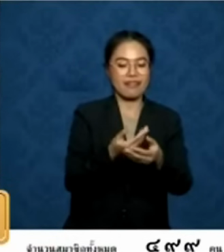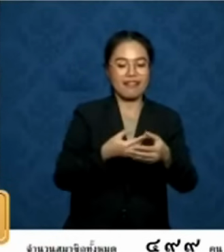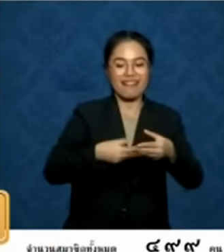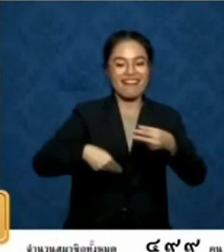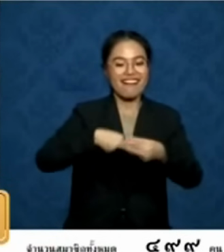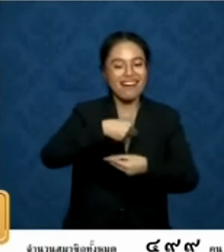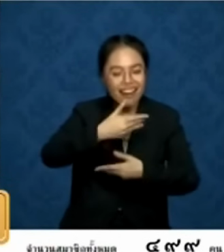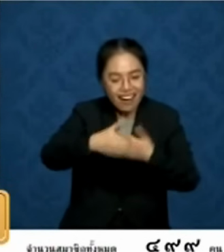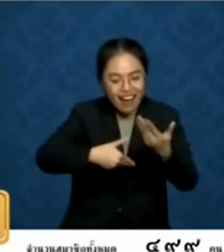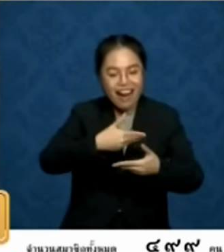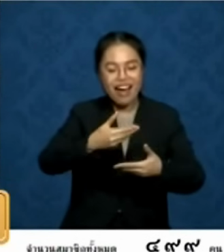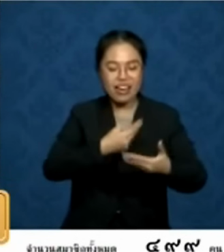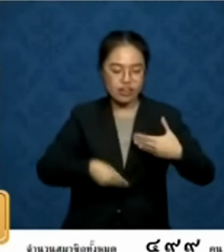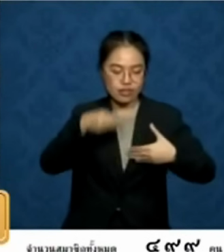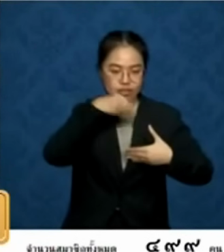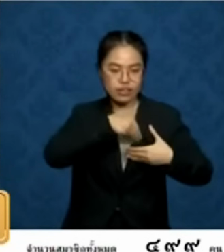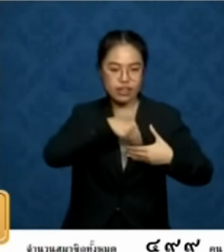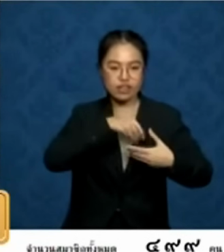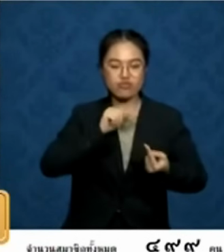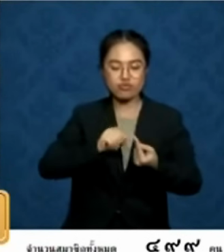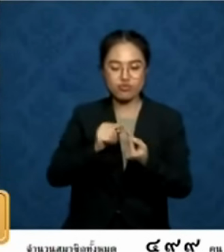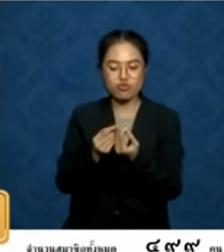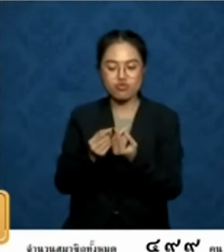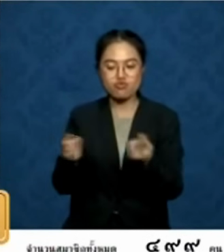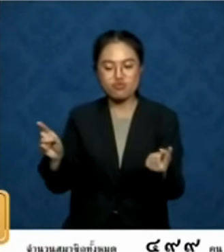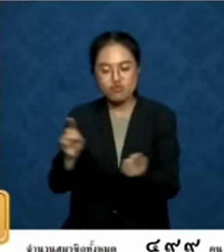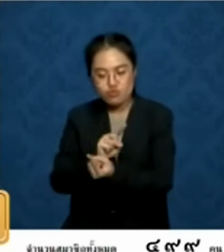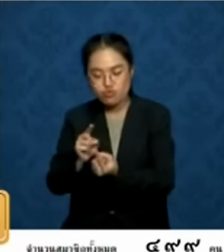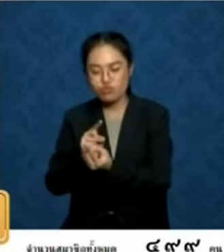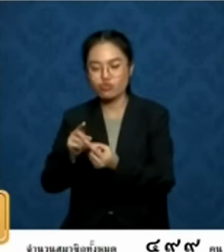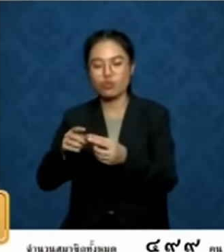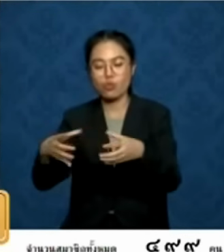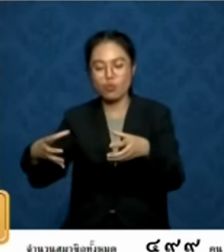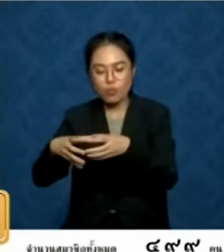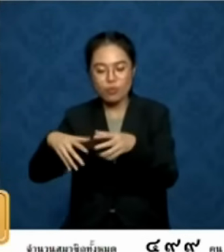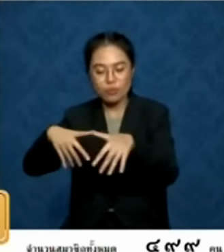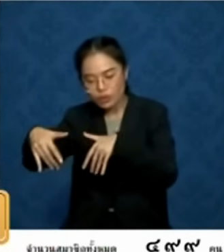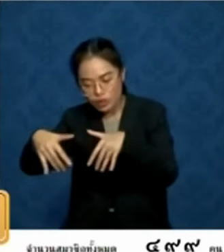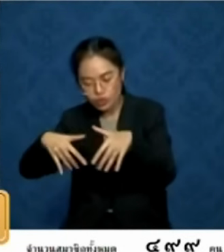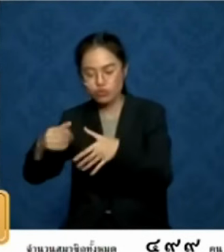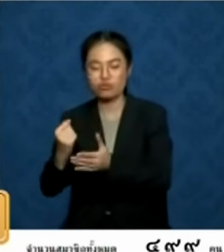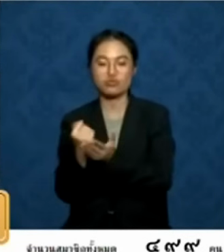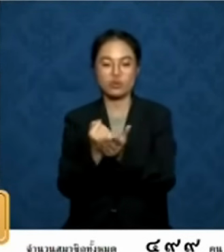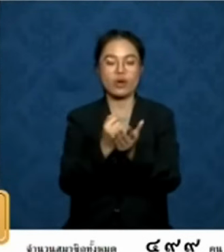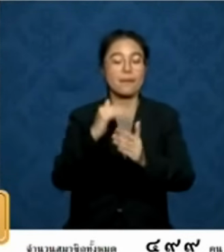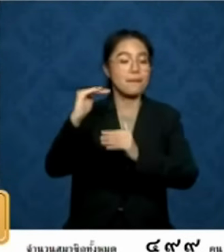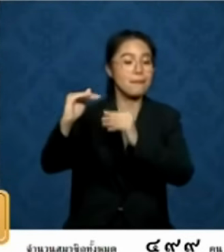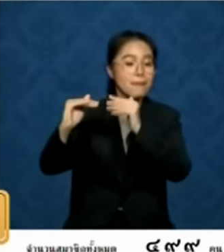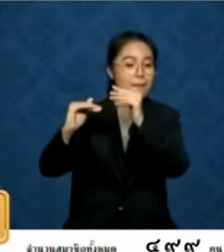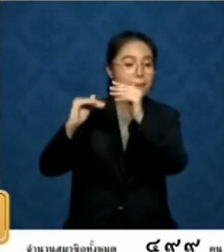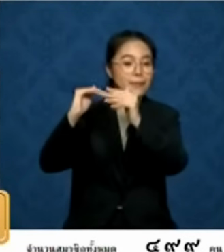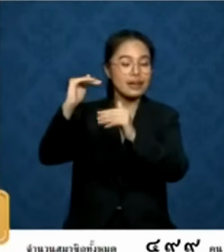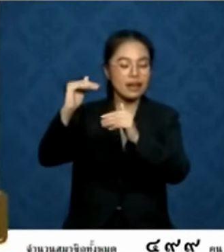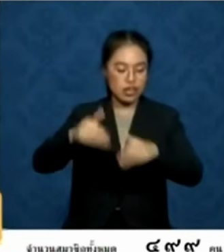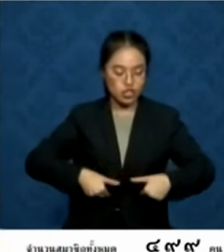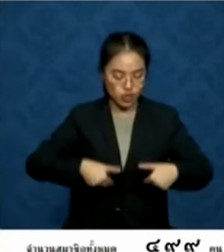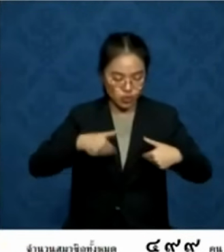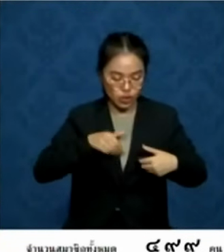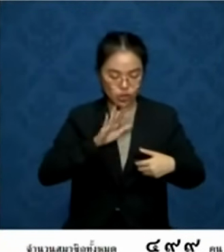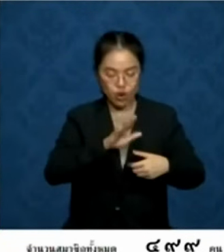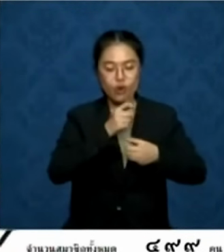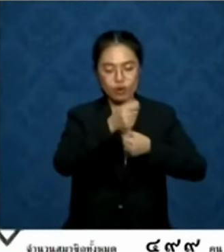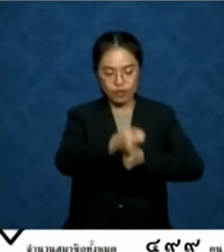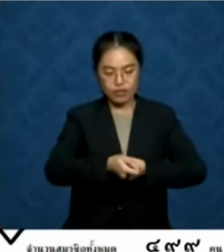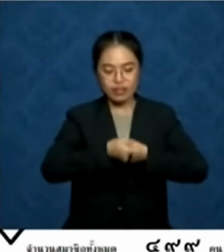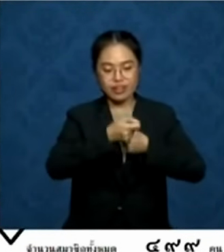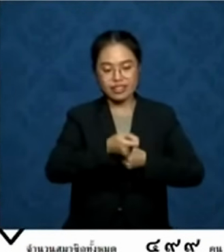กิจชุมชนเพื่อเป็นภาคการผลิตที่สร้างรายได้และพัฒนาคุณภาพชีวิตให้เกษตรกรพึ่งพาตนเ